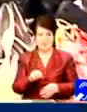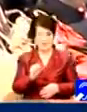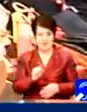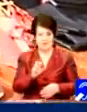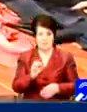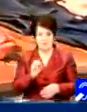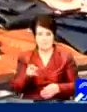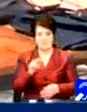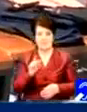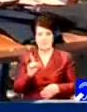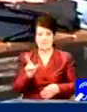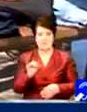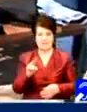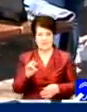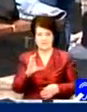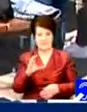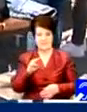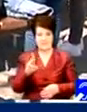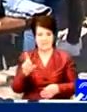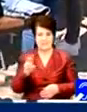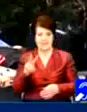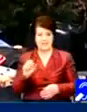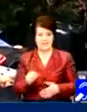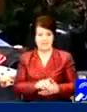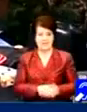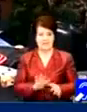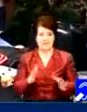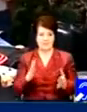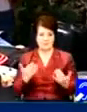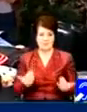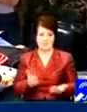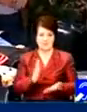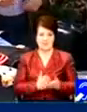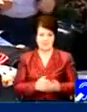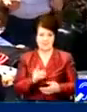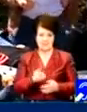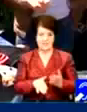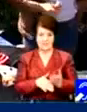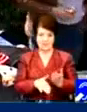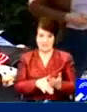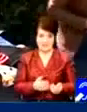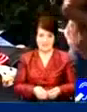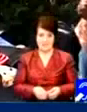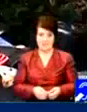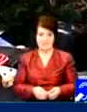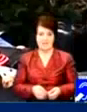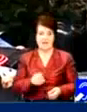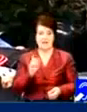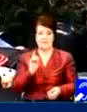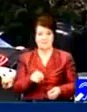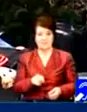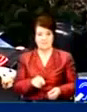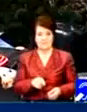Stella Dănilă, cea care este și ambasador al copiilor cu autism. Evenimentul de astăzi este despre caritate, dar și despre sustenabilitate, pentru